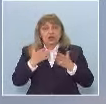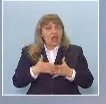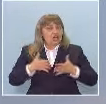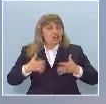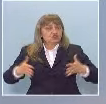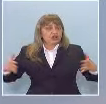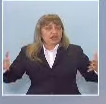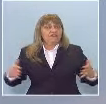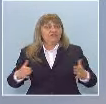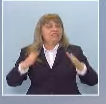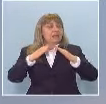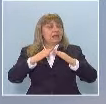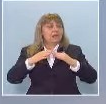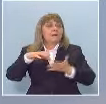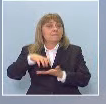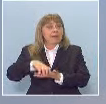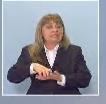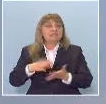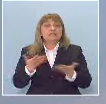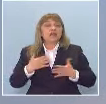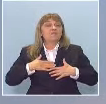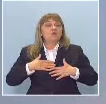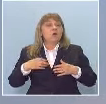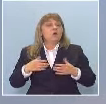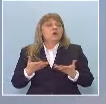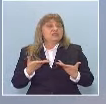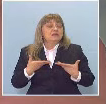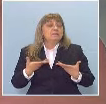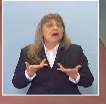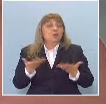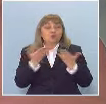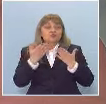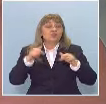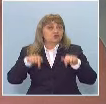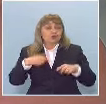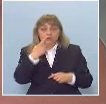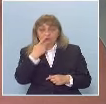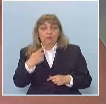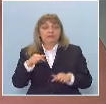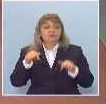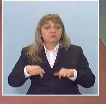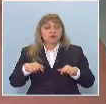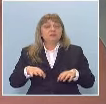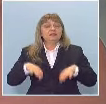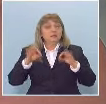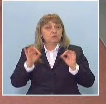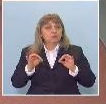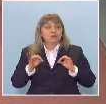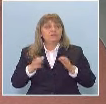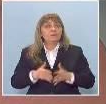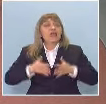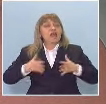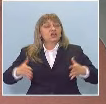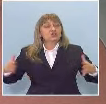разширявате ли материалната база и с какво разполага училището в момента? В момента подготвяме разширяване на материалната